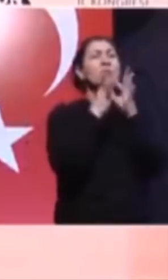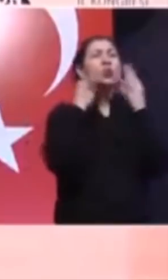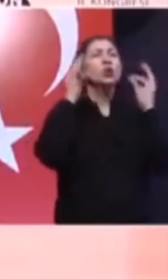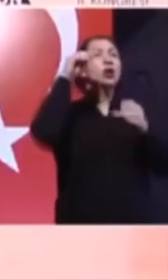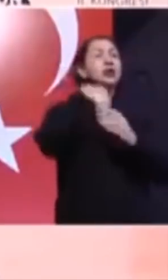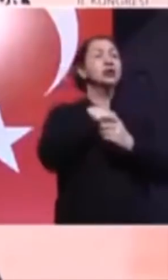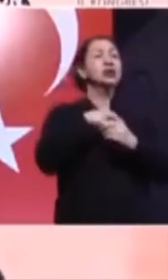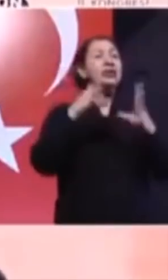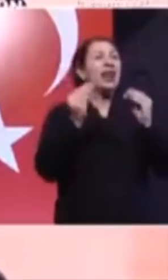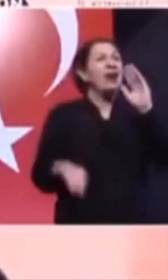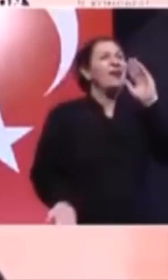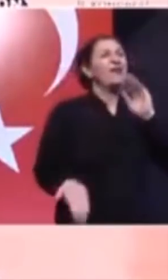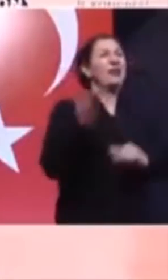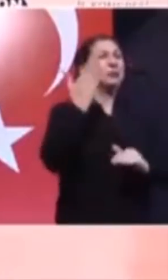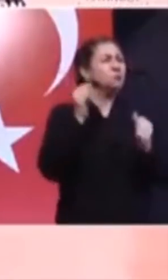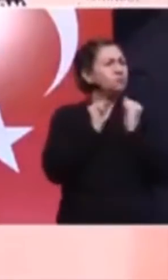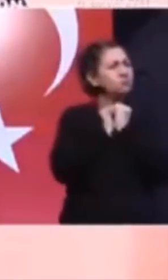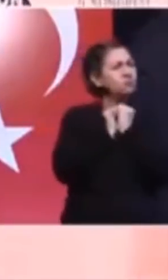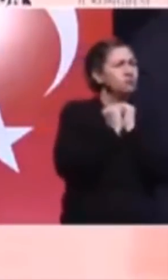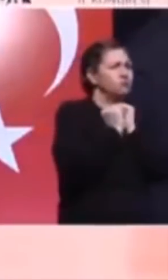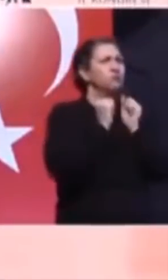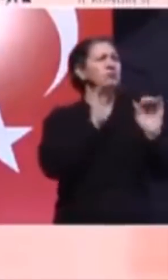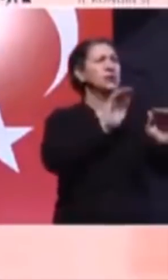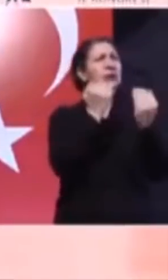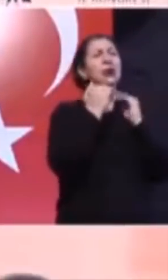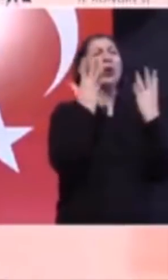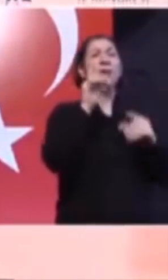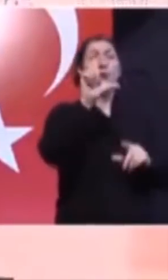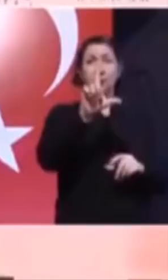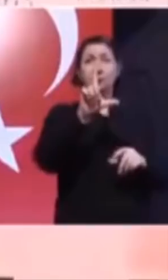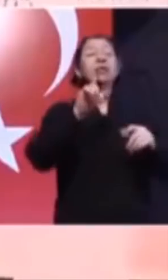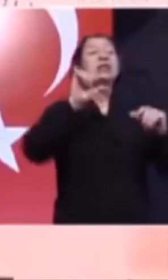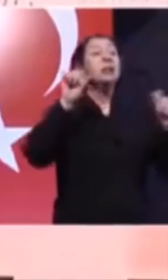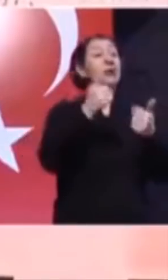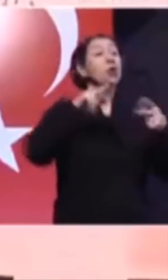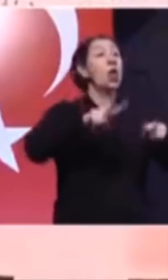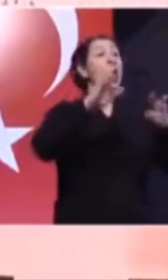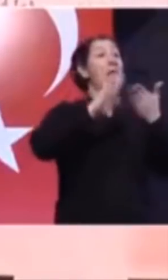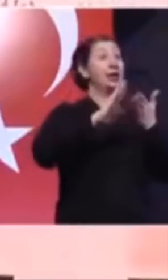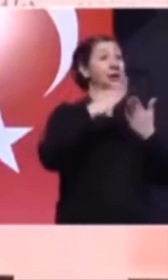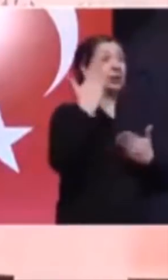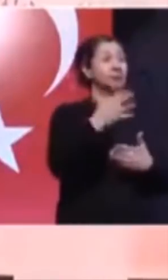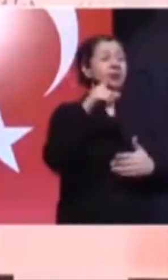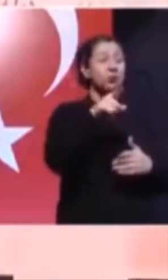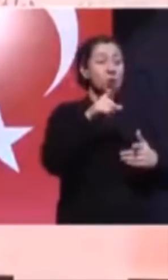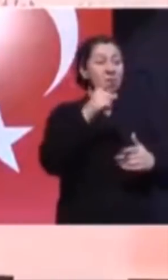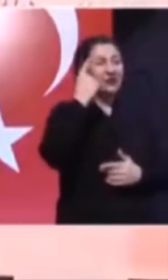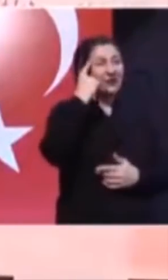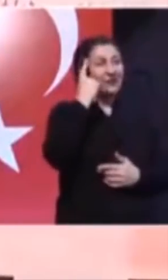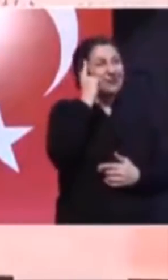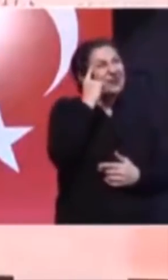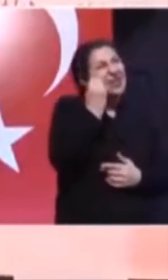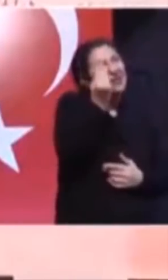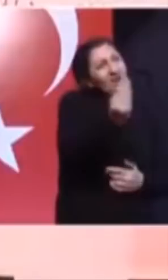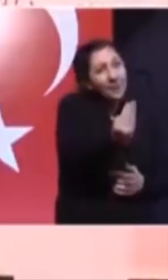için daha fazla sırt sırta vermeliyiz. Siyasi yol arkadaşlarım, sizlere bu öneride bir